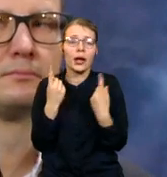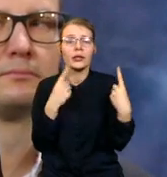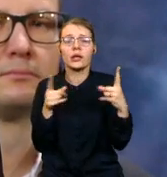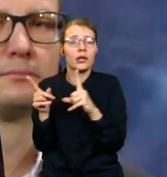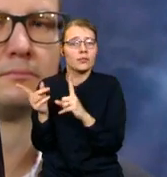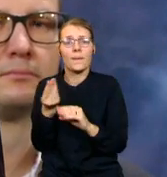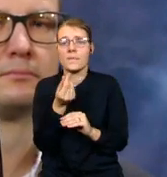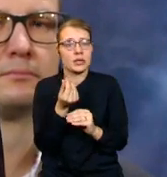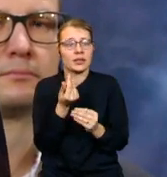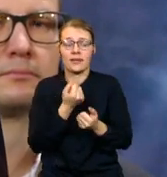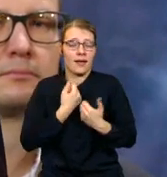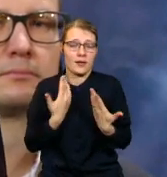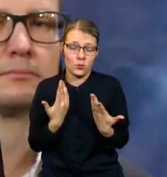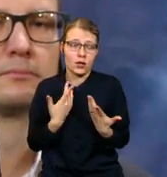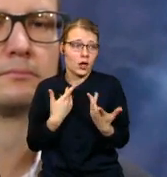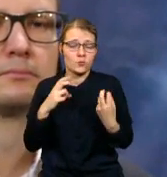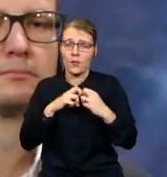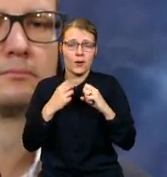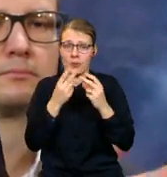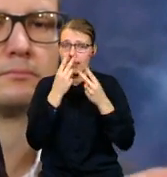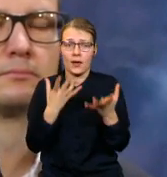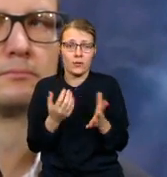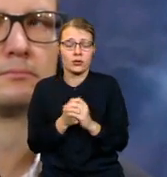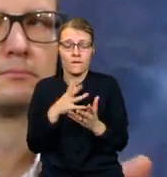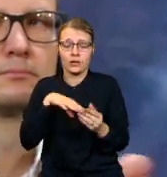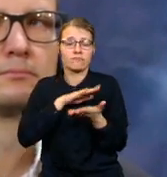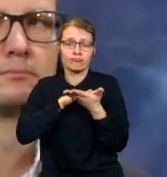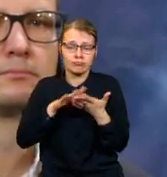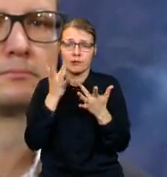pajamų šaltinių neturim, todėl aš nematau jokios problemos. Visa tai skaidru vieša paskelbta.